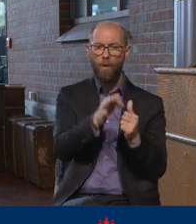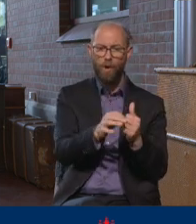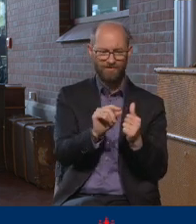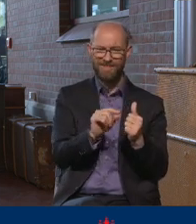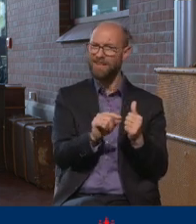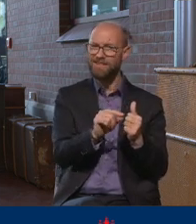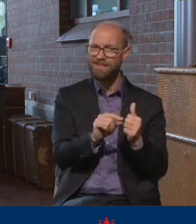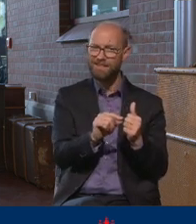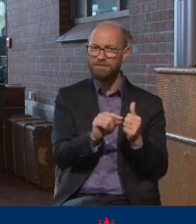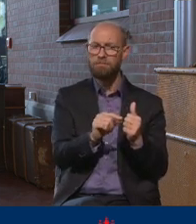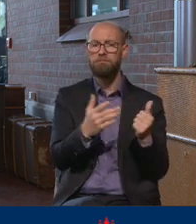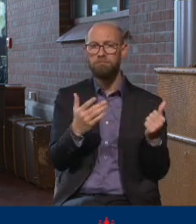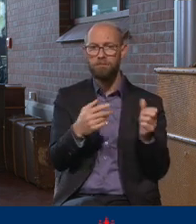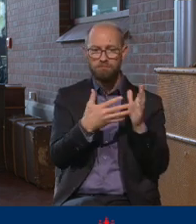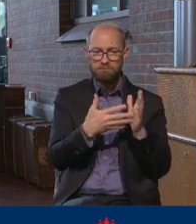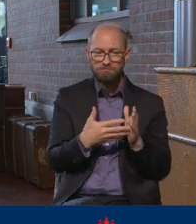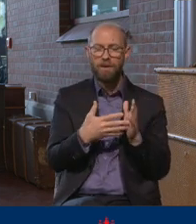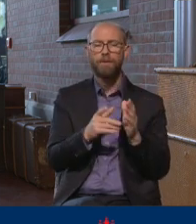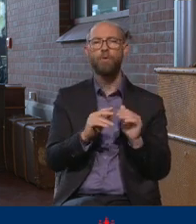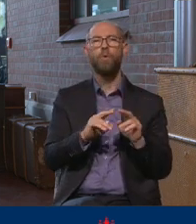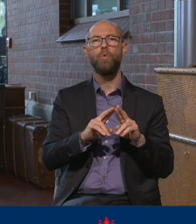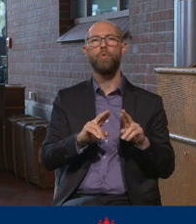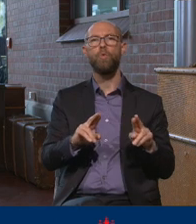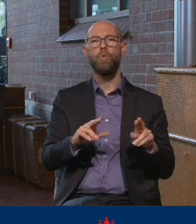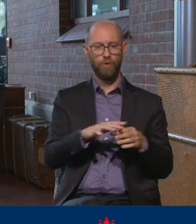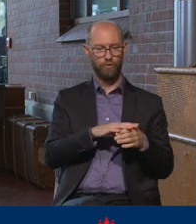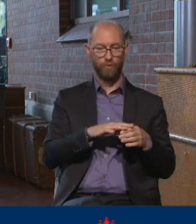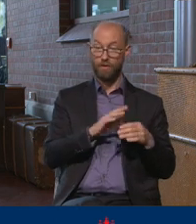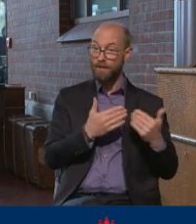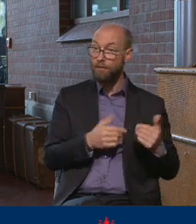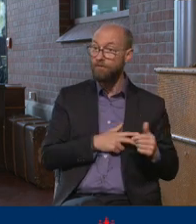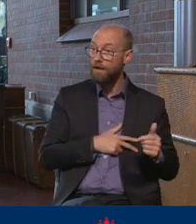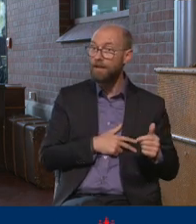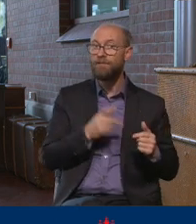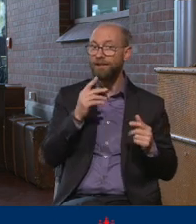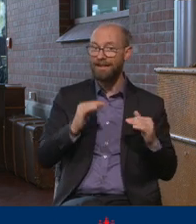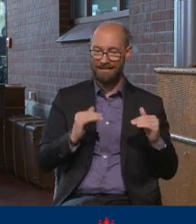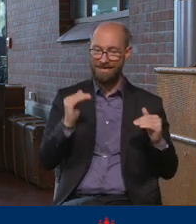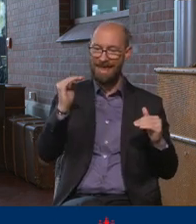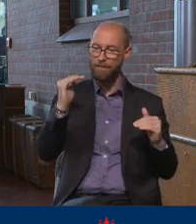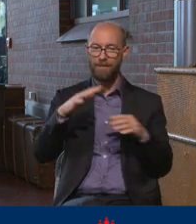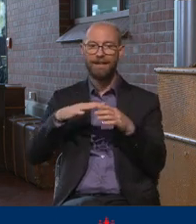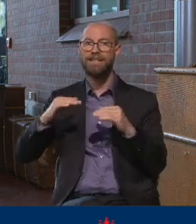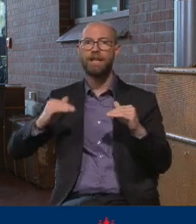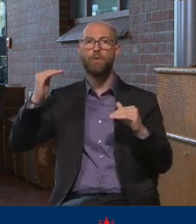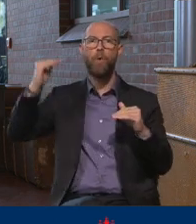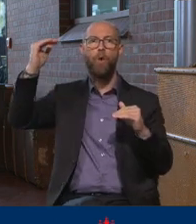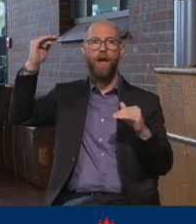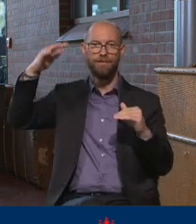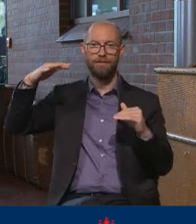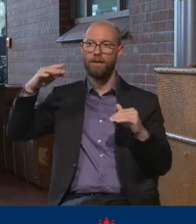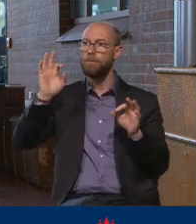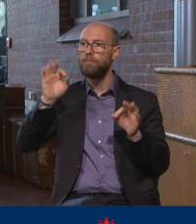dem hat man sich da genährt es gibt ruhezonen sollte man nicht glauben aber wenn man an den richtigen ebenen in den richtigen höhen ist ist es dort extrem